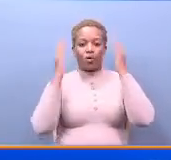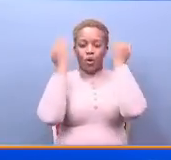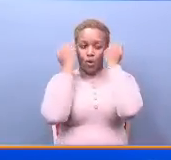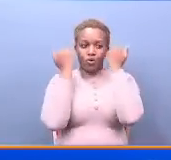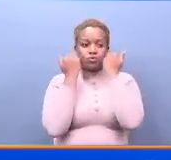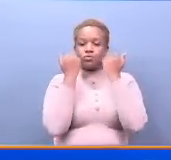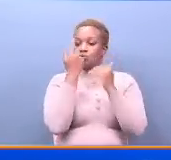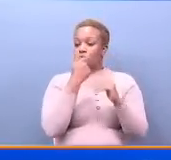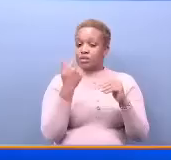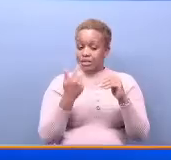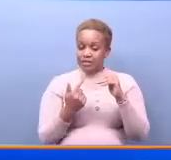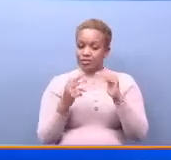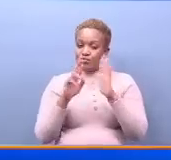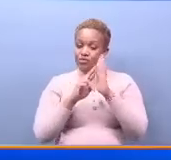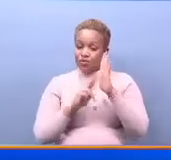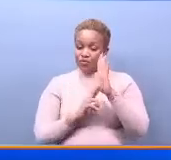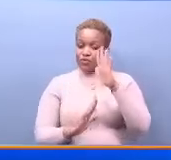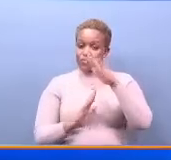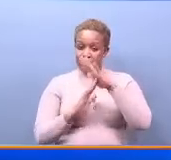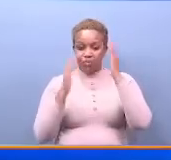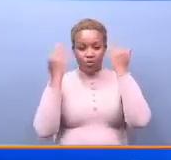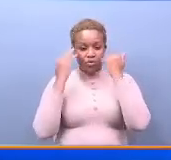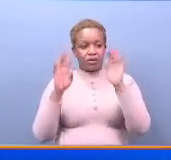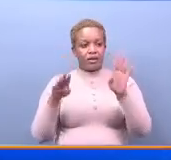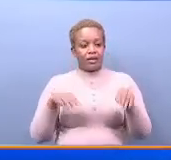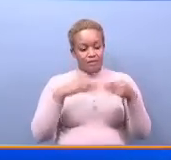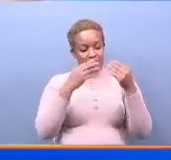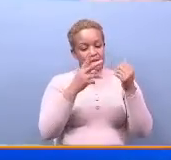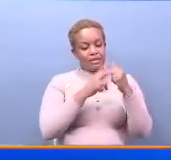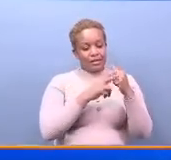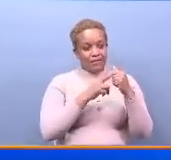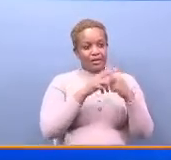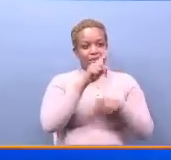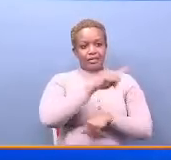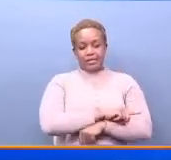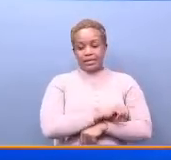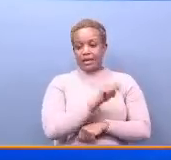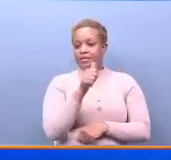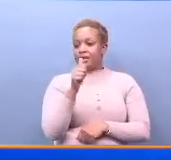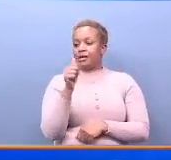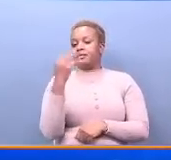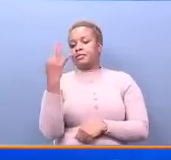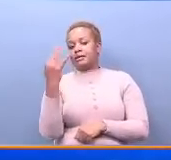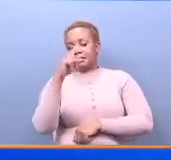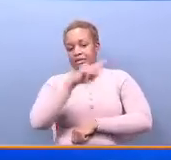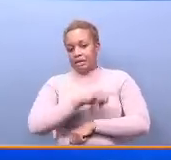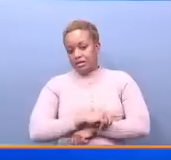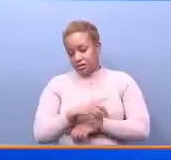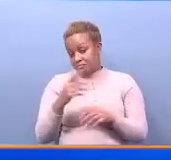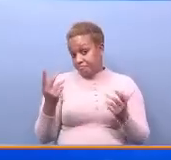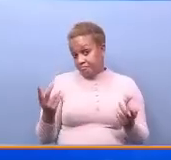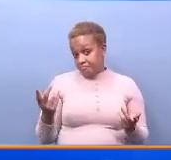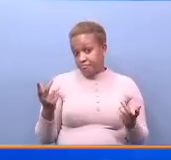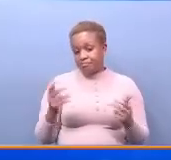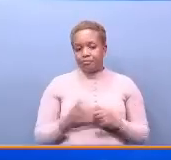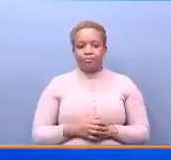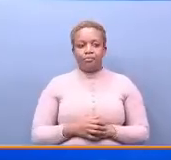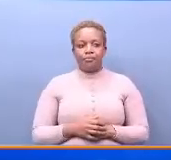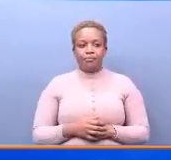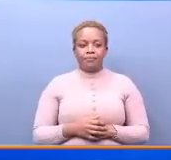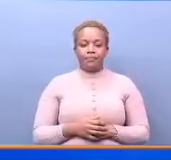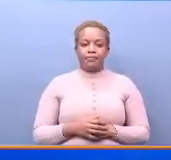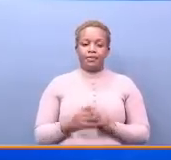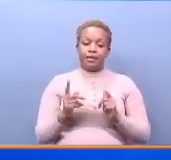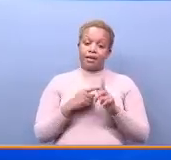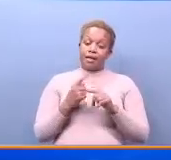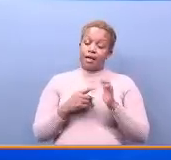rules of the Supreme Court zinasema lazima upoe muda siku 7, huyo anapoa siku 7 ama siku 3. Na tulipona mepanezo